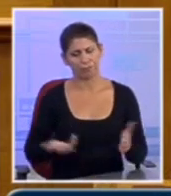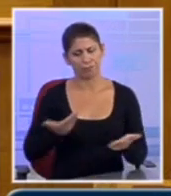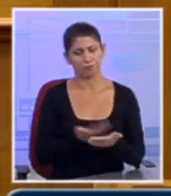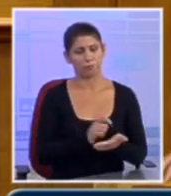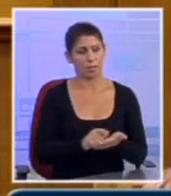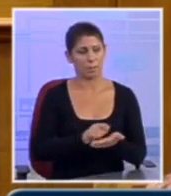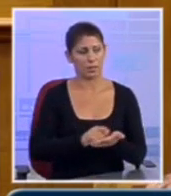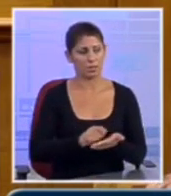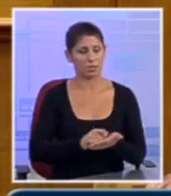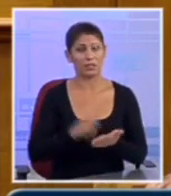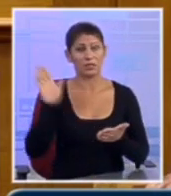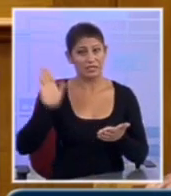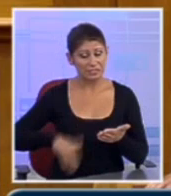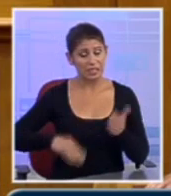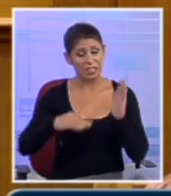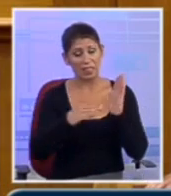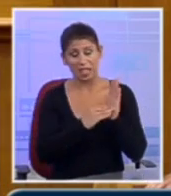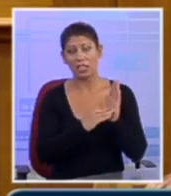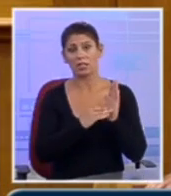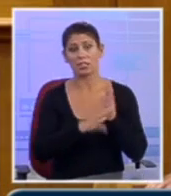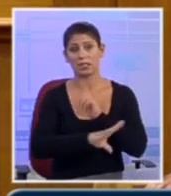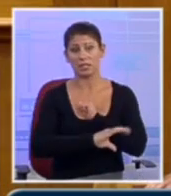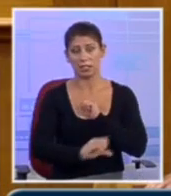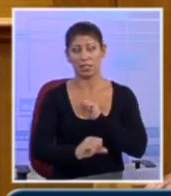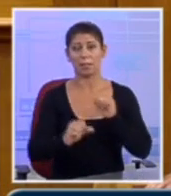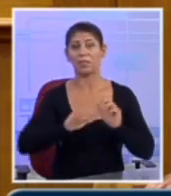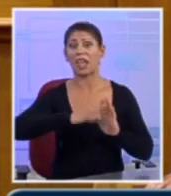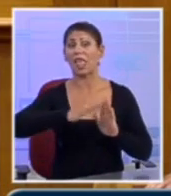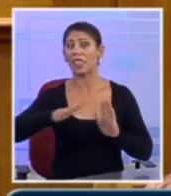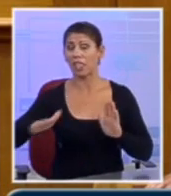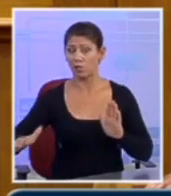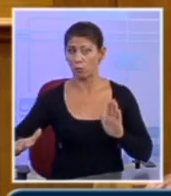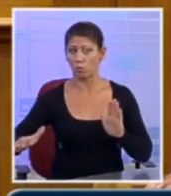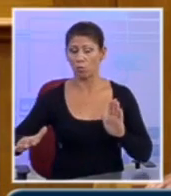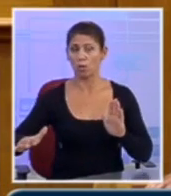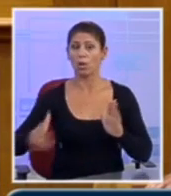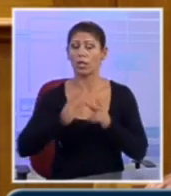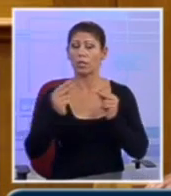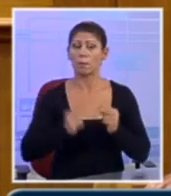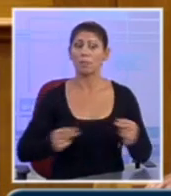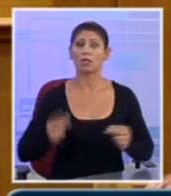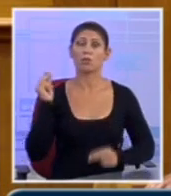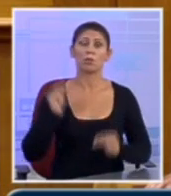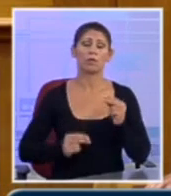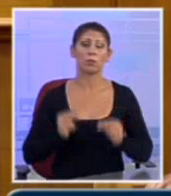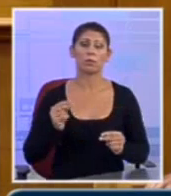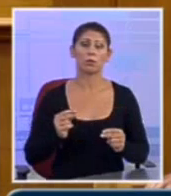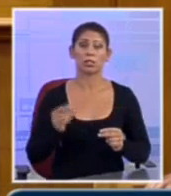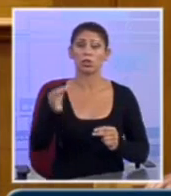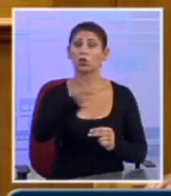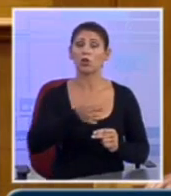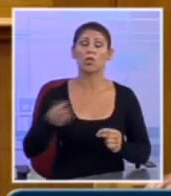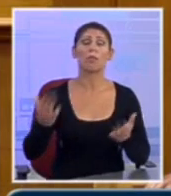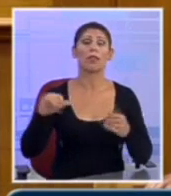πρακτικά. Η τελική μου κατάληξη για τη Γενική Γραμματεία Αιγαίου και την επίλυση του προβλήματος των άνυδρων νησιών